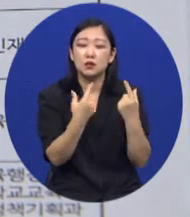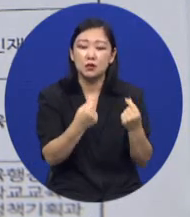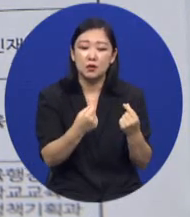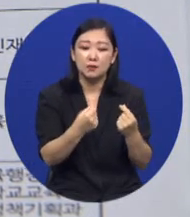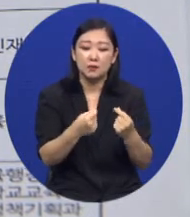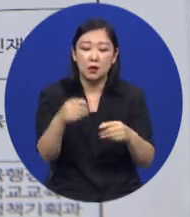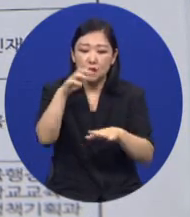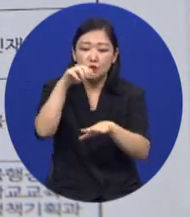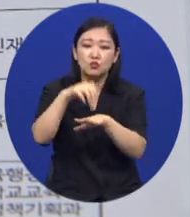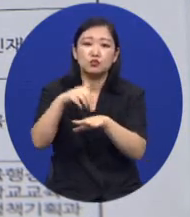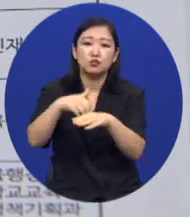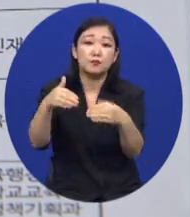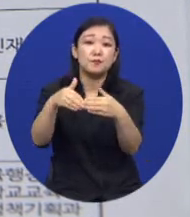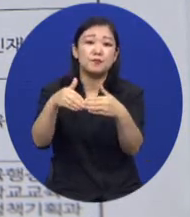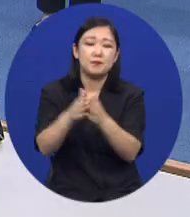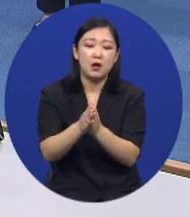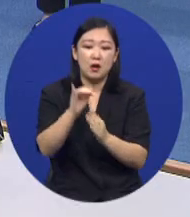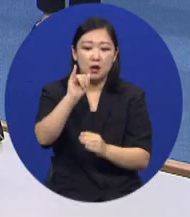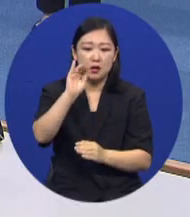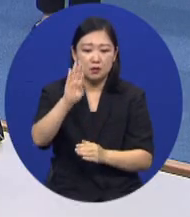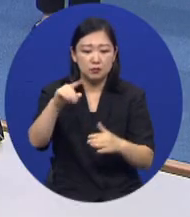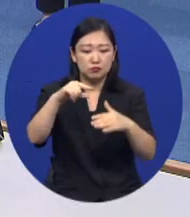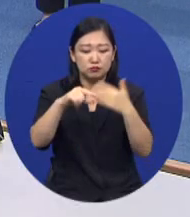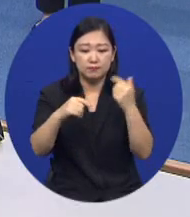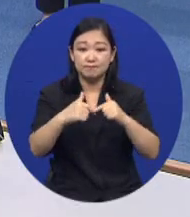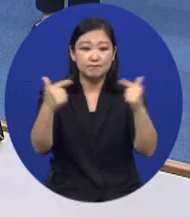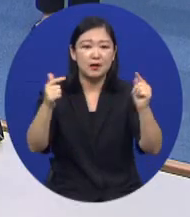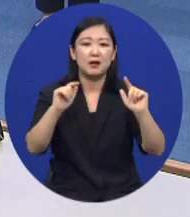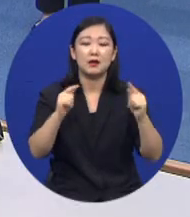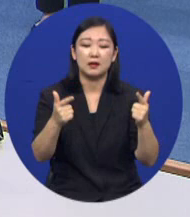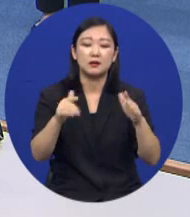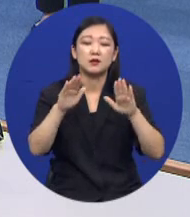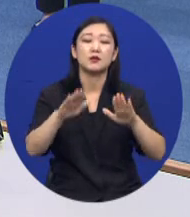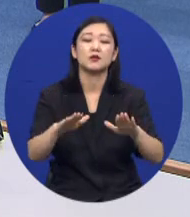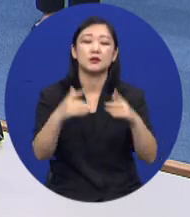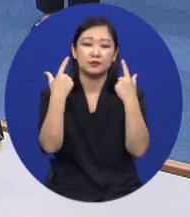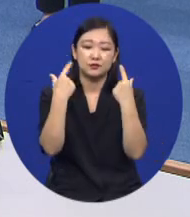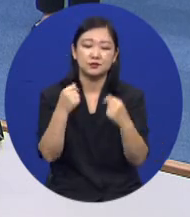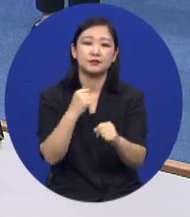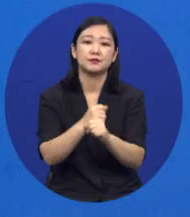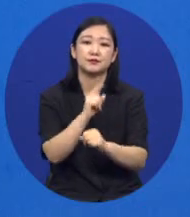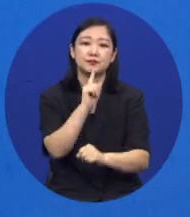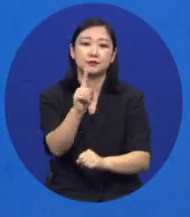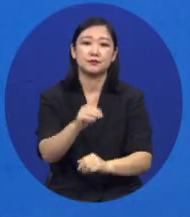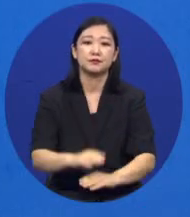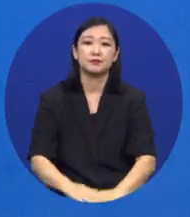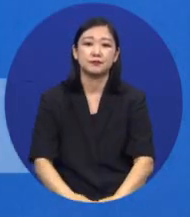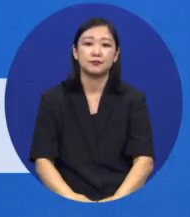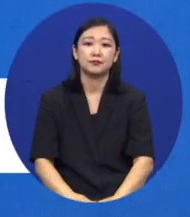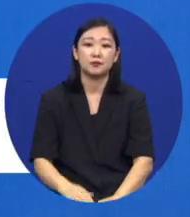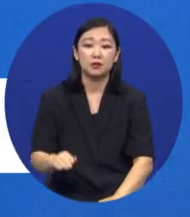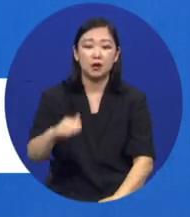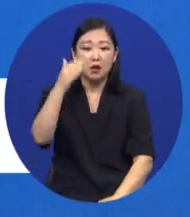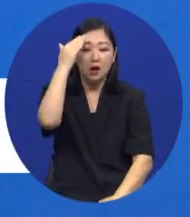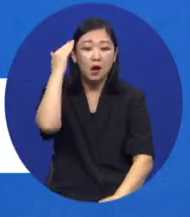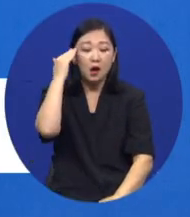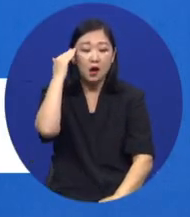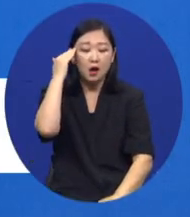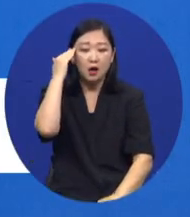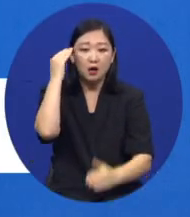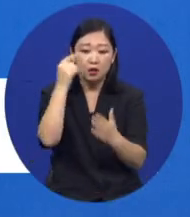전면 폐지하고 아이비 교육 프로그램은 확대하지 않고 현행 유지하겠다고 밝혔습니다. 우리나라